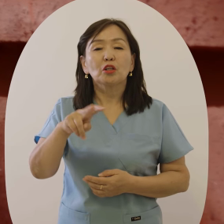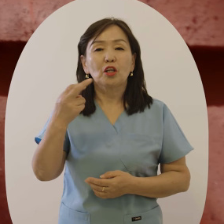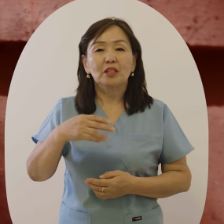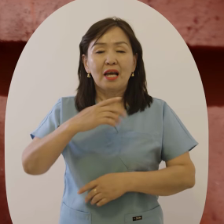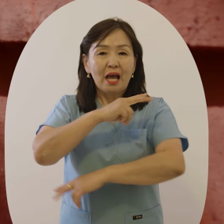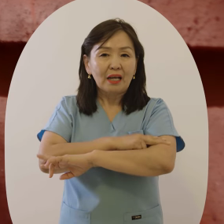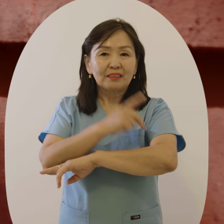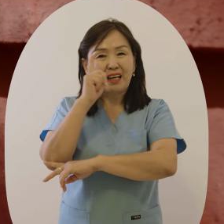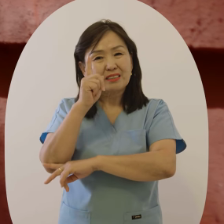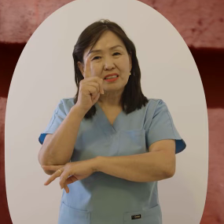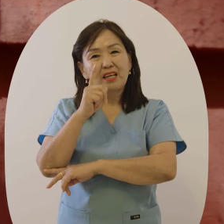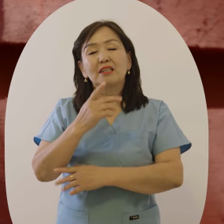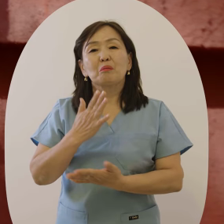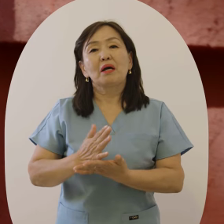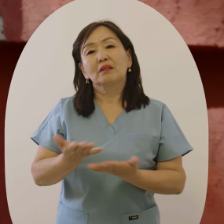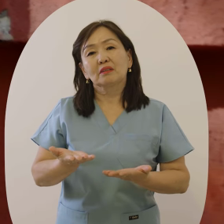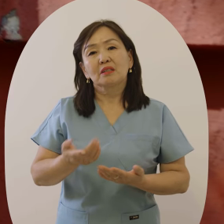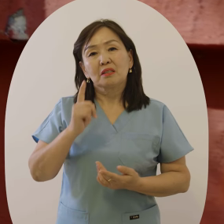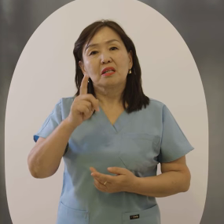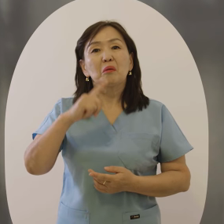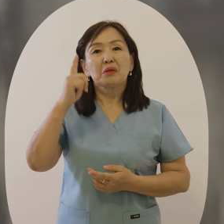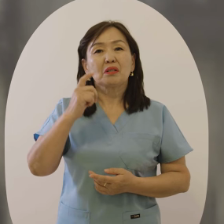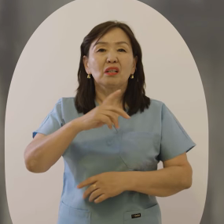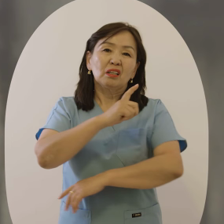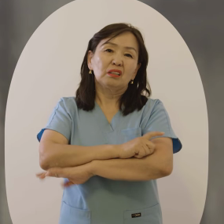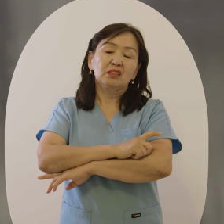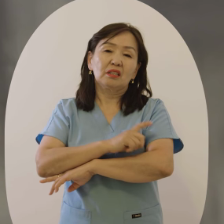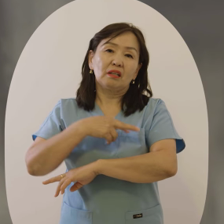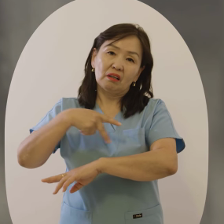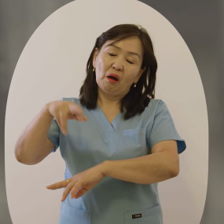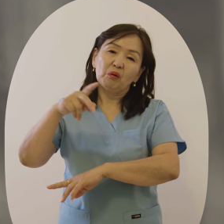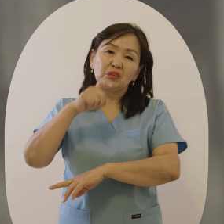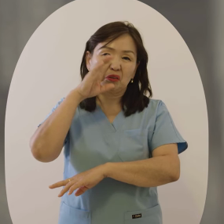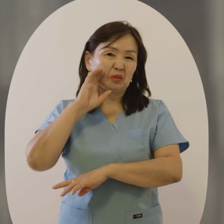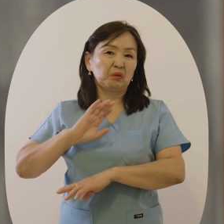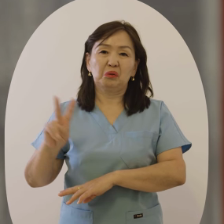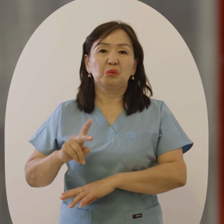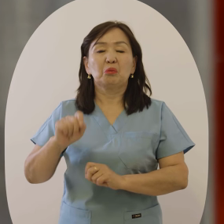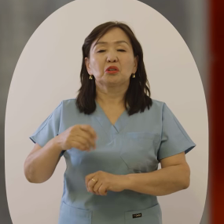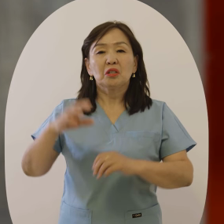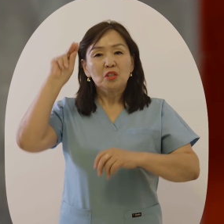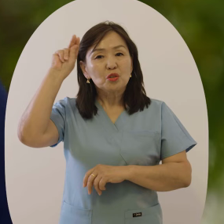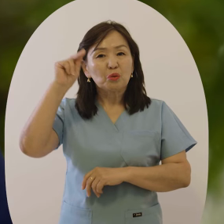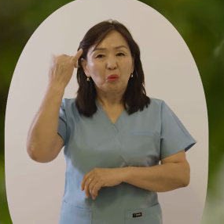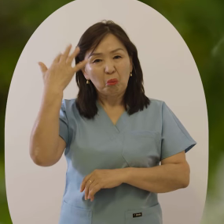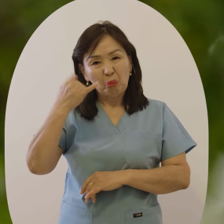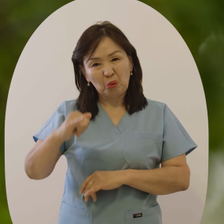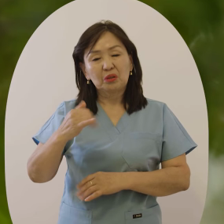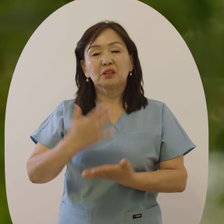Эннээс болоод би анги дотор ганцаардмал байдалд орсон чинь нэг мэтгэд хичээлдээ ч явах сонирхол уулж сурлаг муудаж эхэлсэн